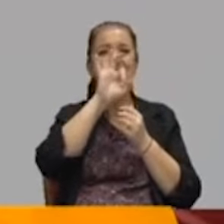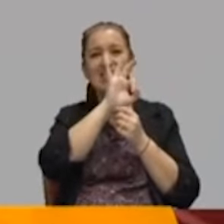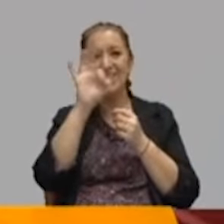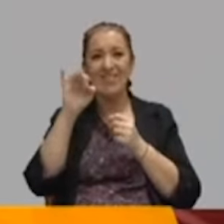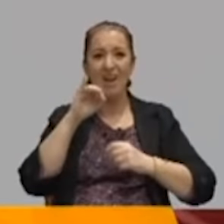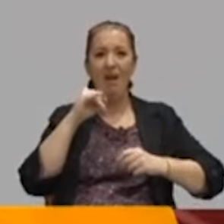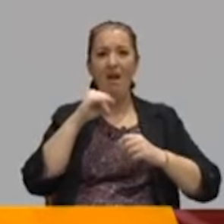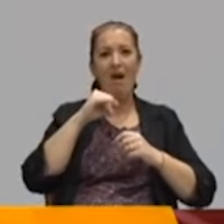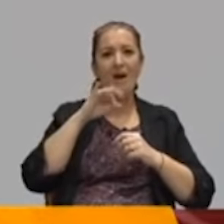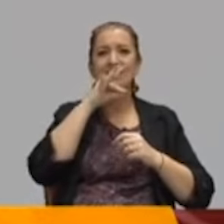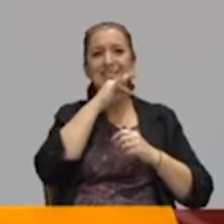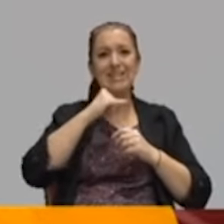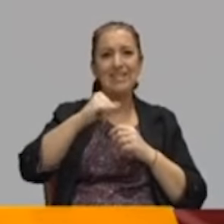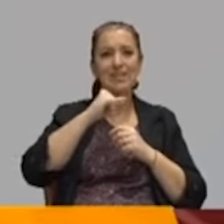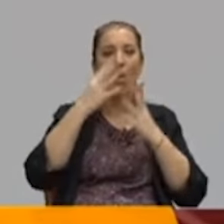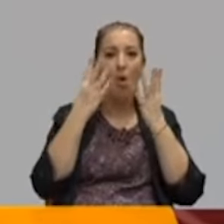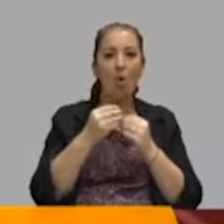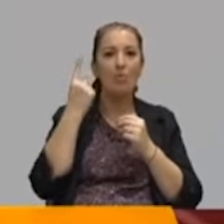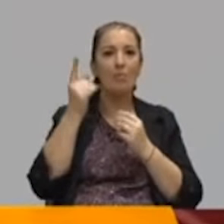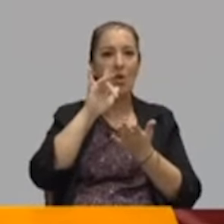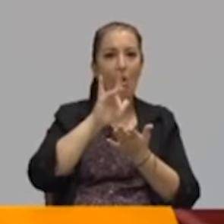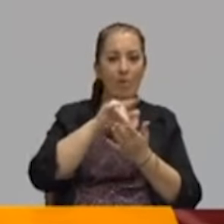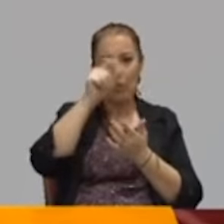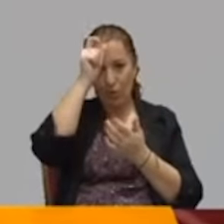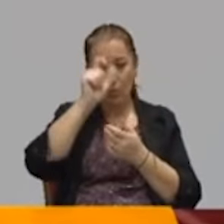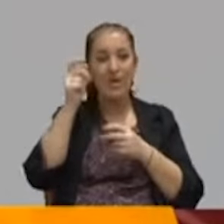bir ortamda Türkiye'nin risk priminin